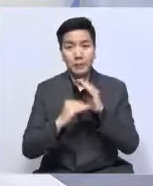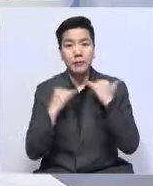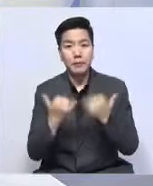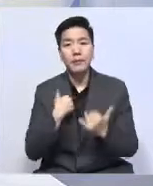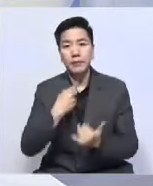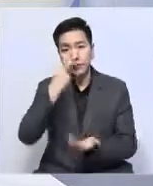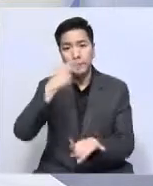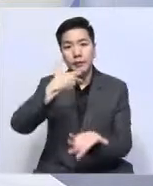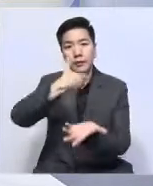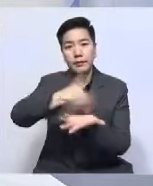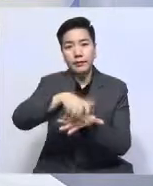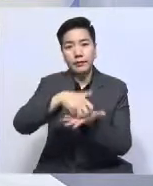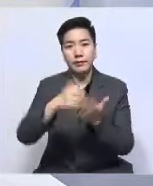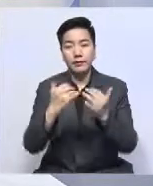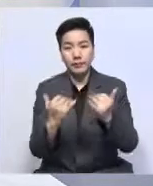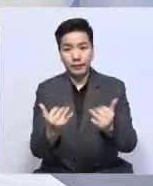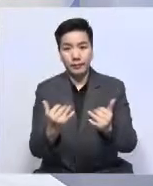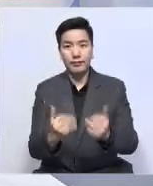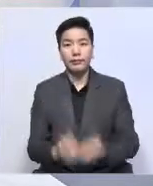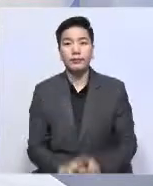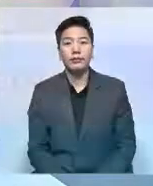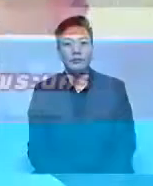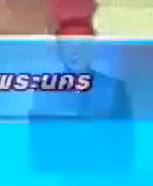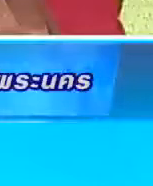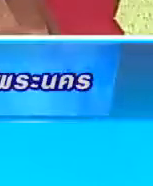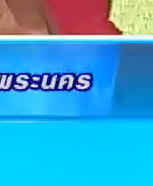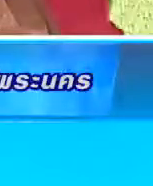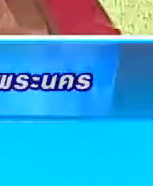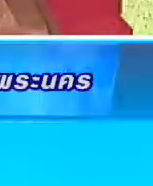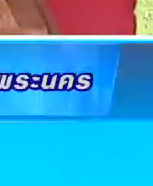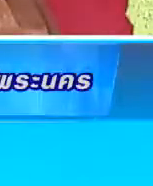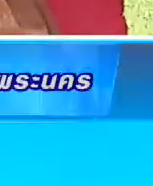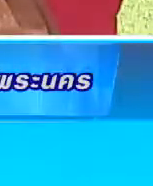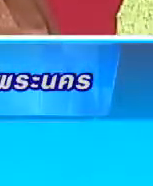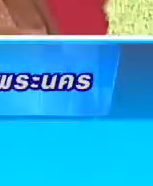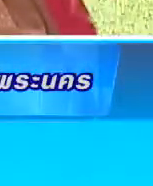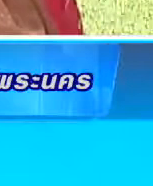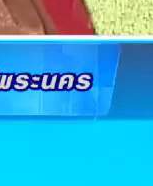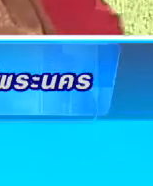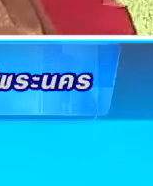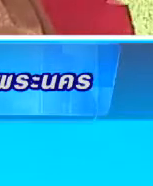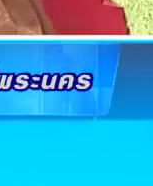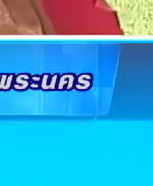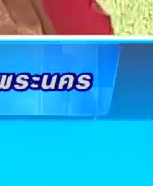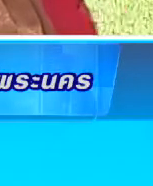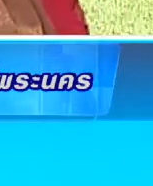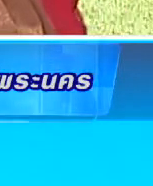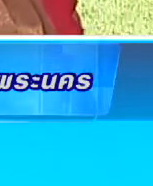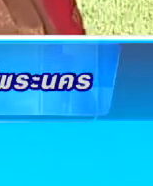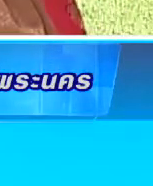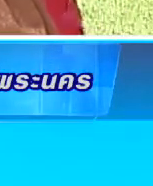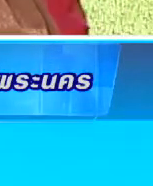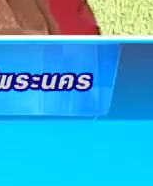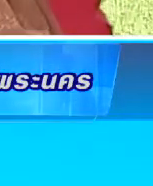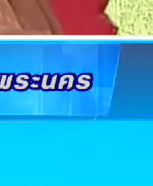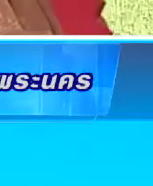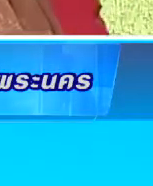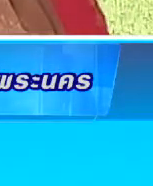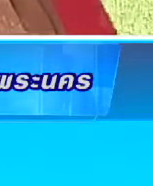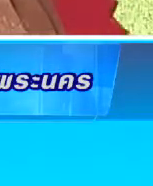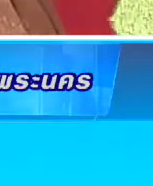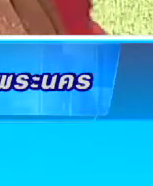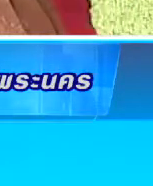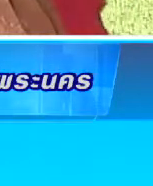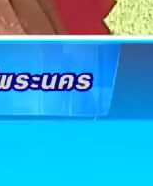ไปติดตามบรรยากาศกับคุณสีฟ้าจันทองวัฒนารายงานจากพิพิธภัณฑ์ทัศนสถานแห่งชาติพระนครค่ะเชิญค่ะ